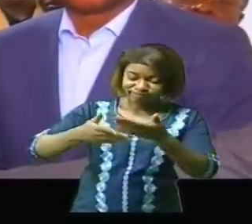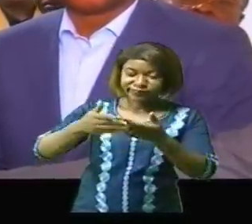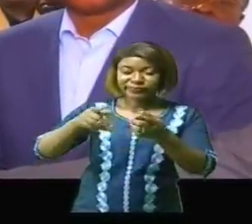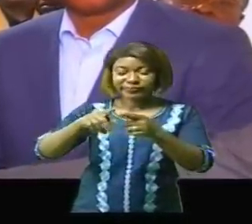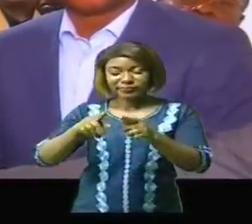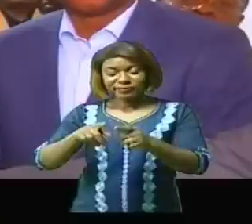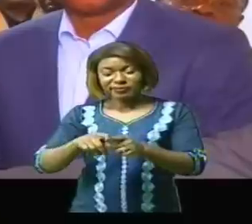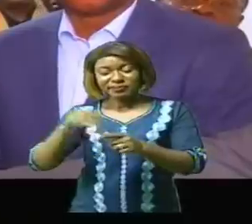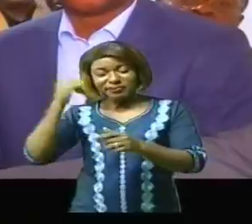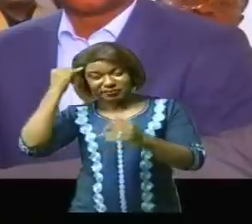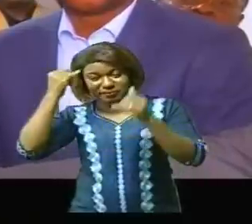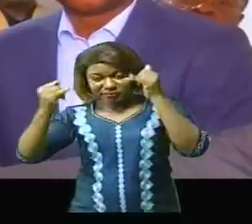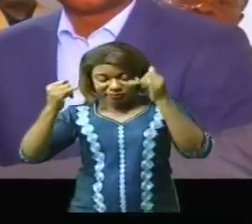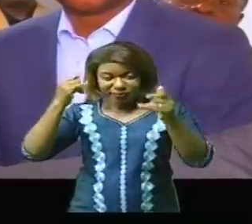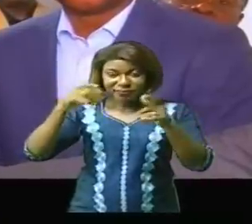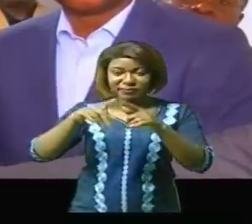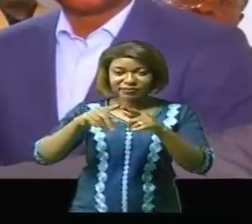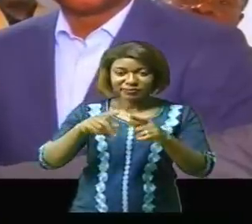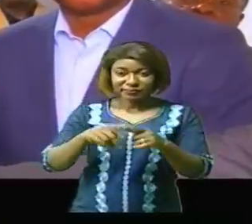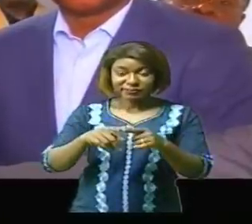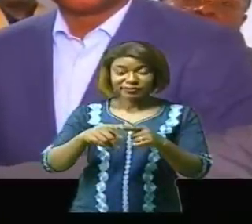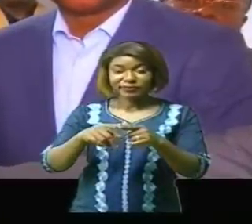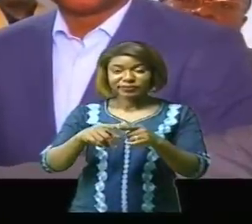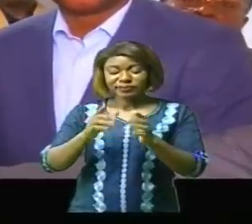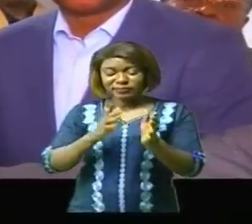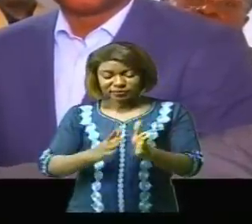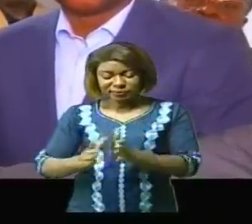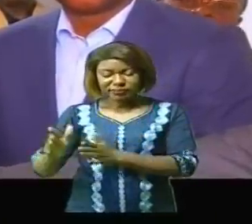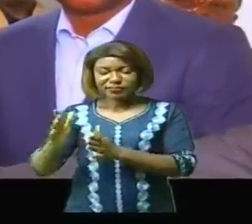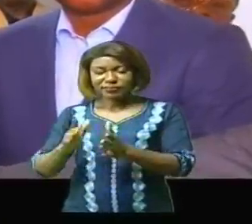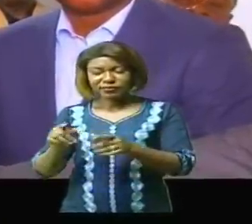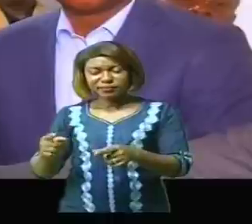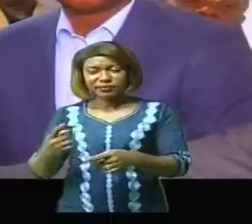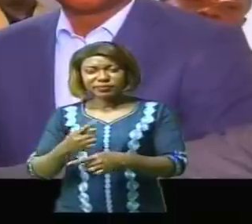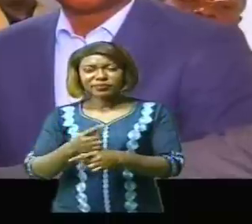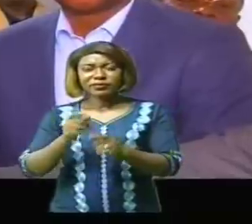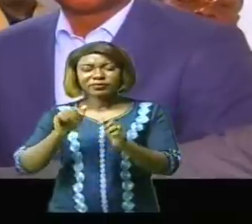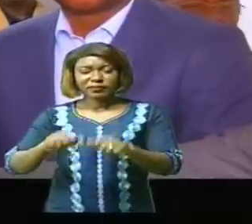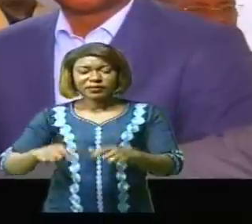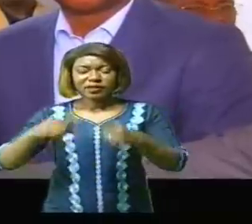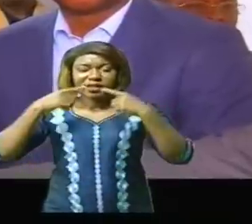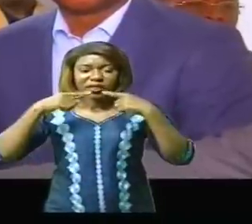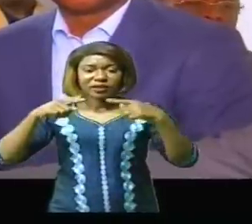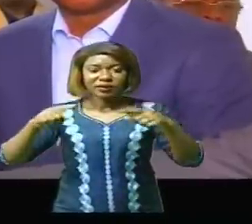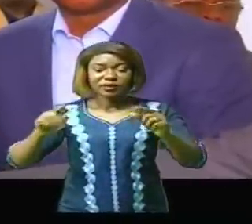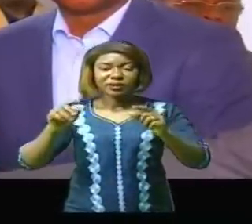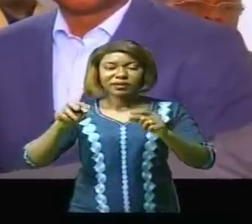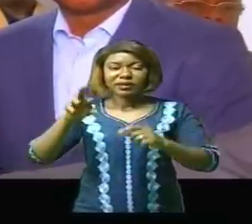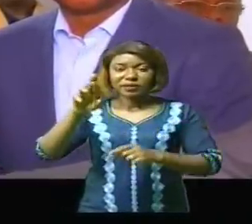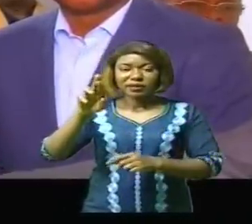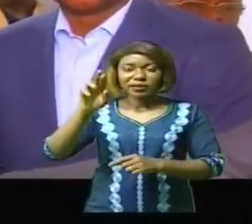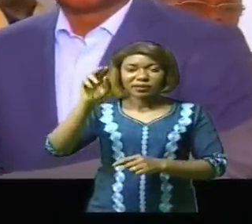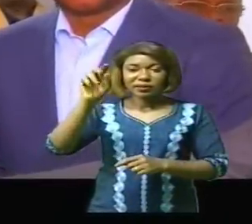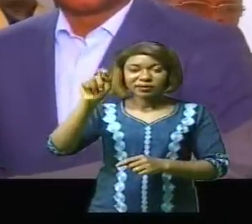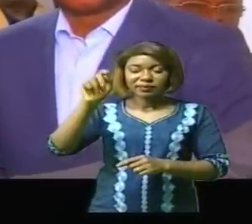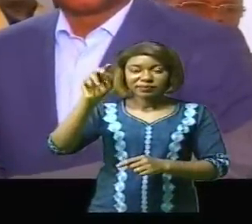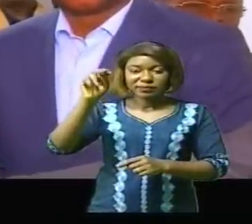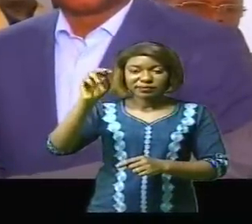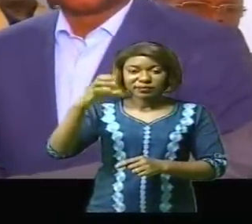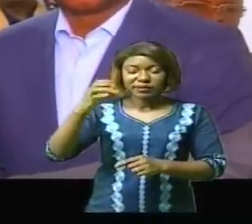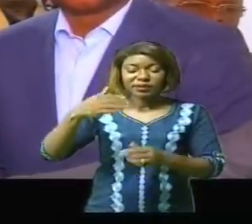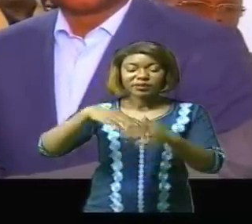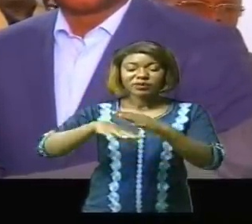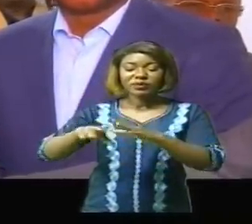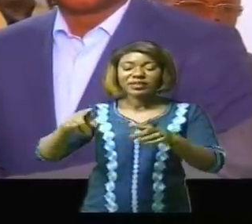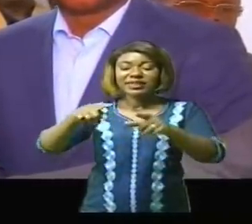vue. Hein, les angles ont été arrondis, si bien qu'aujourd'hui, je peux annoncer que la RTNC rentre au stade, n'est-ce pas,